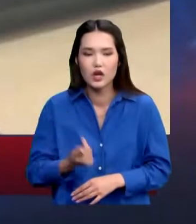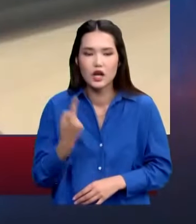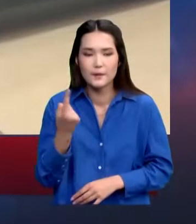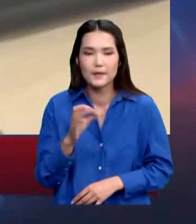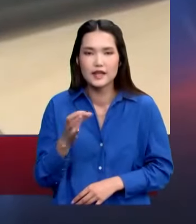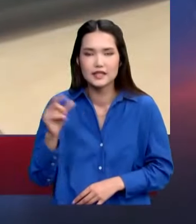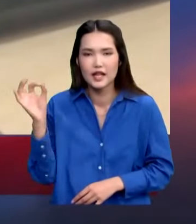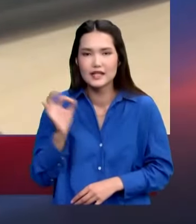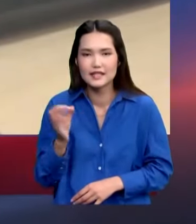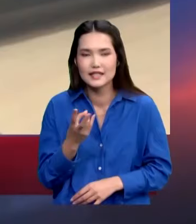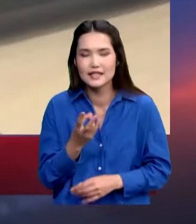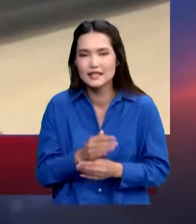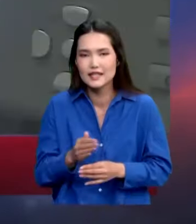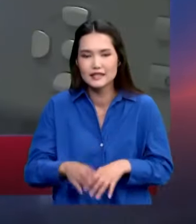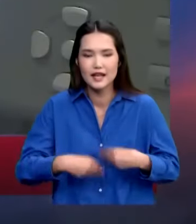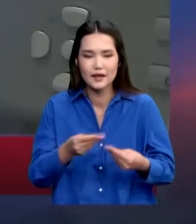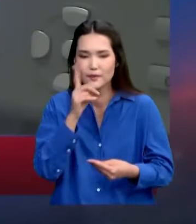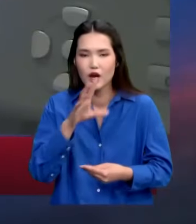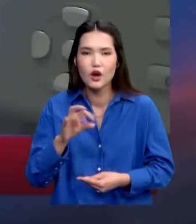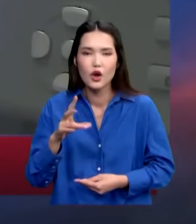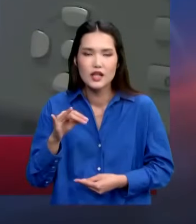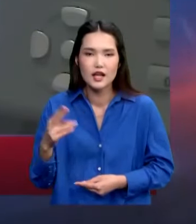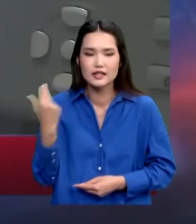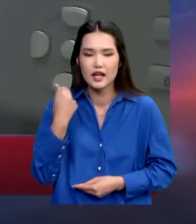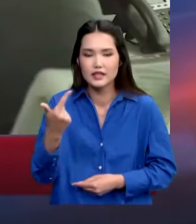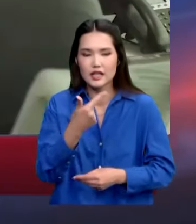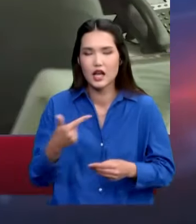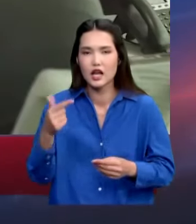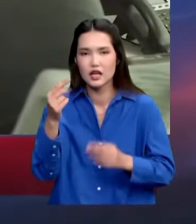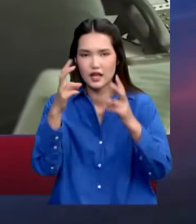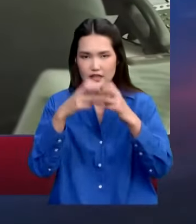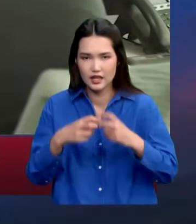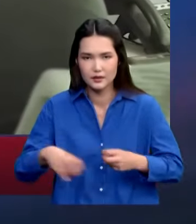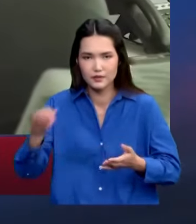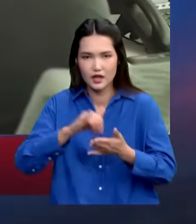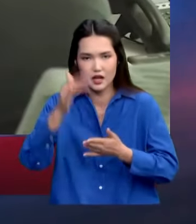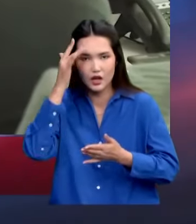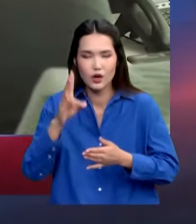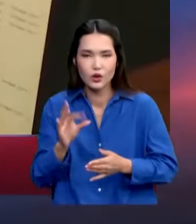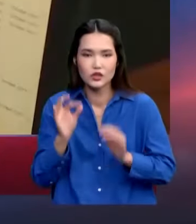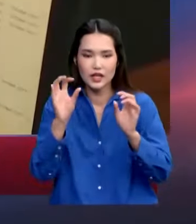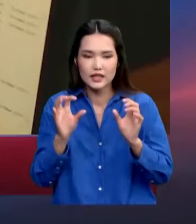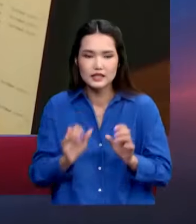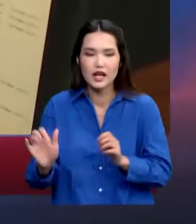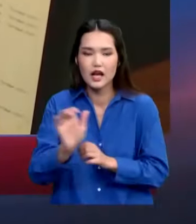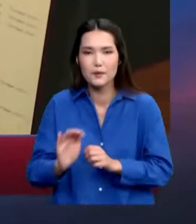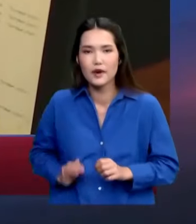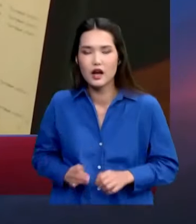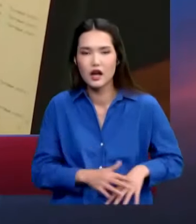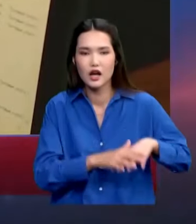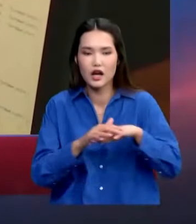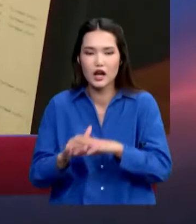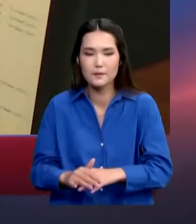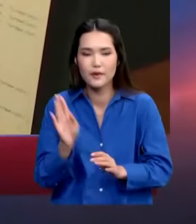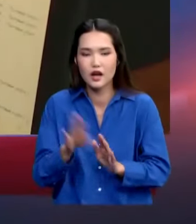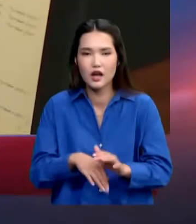тиын несие берілмейді. Ал онлайн қарыз тек биометриялық тексеріс арқылы рәсімделмек. Бірақ банктер азаматтардың жеке деректерінің